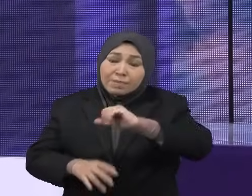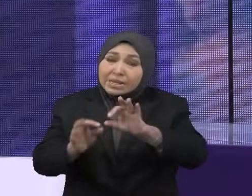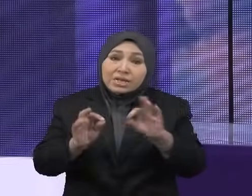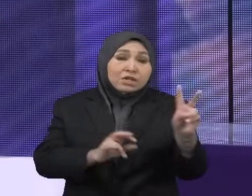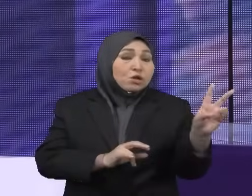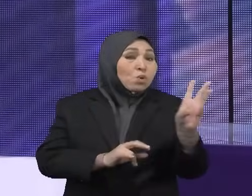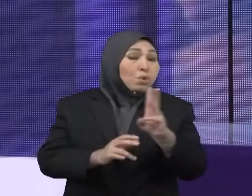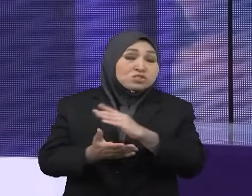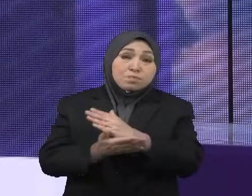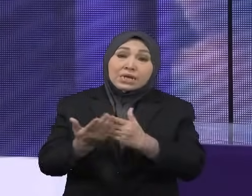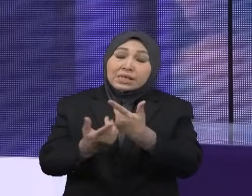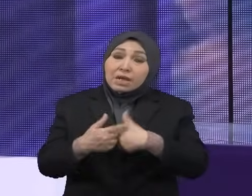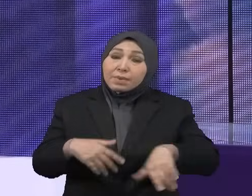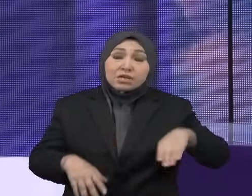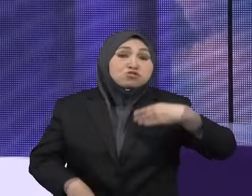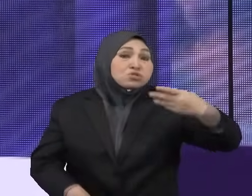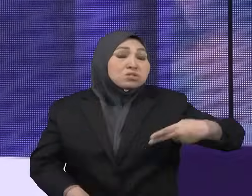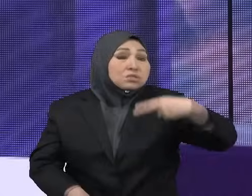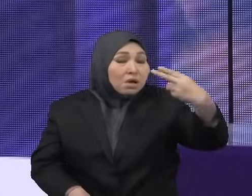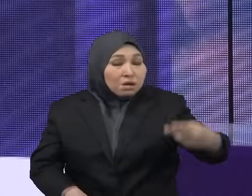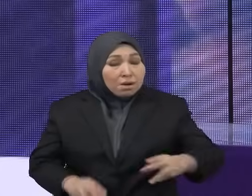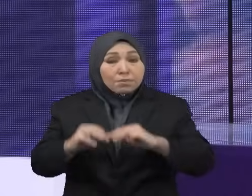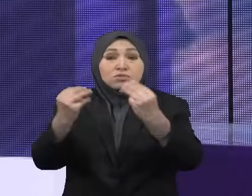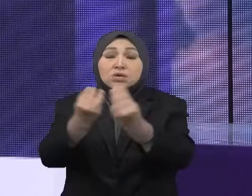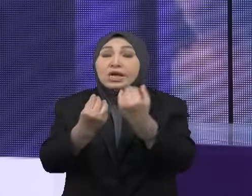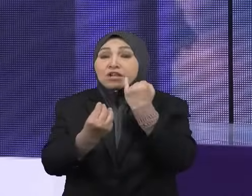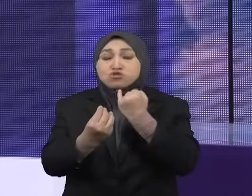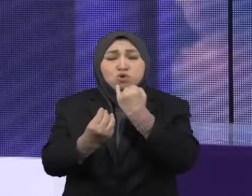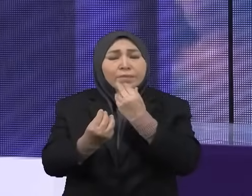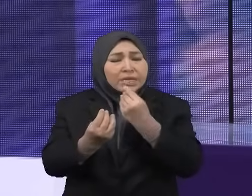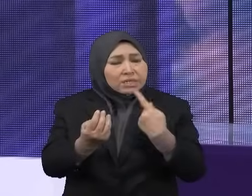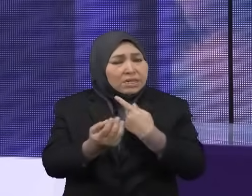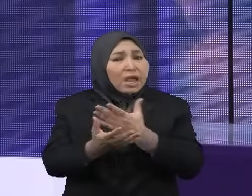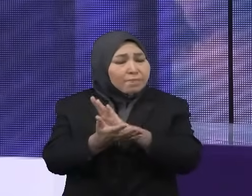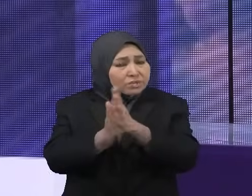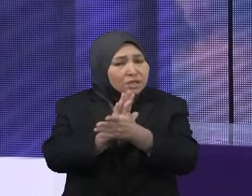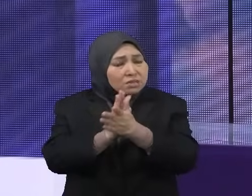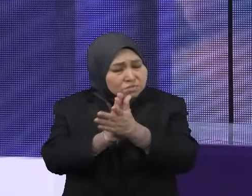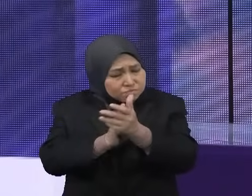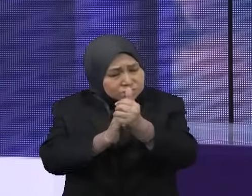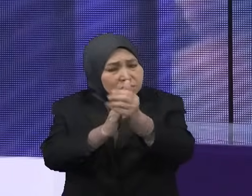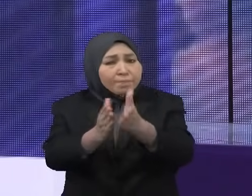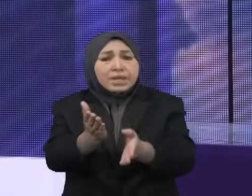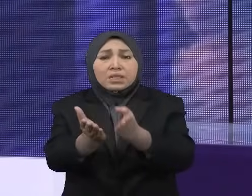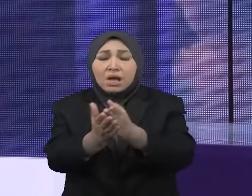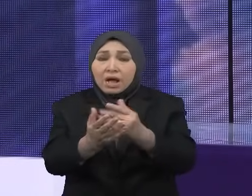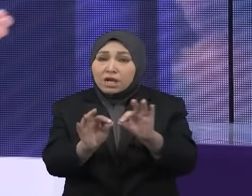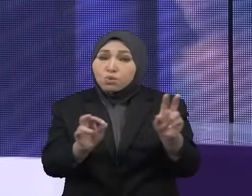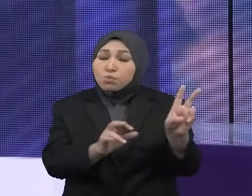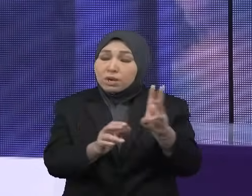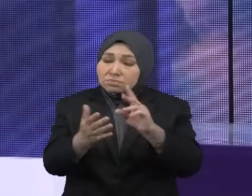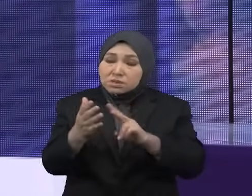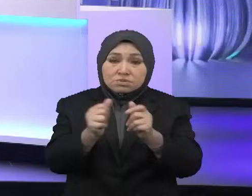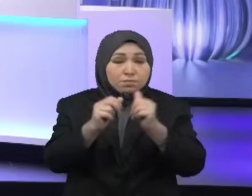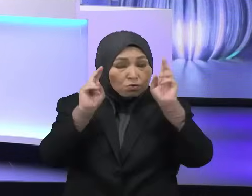ke-26, sebahagian daripada sejarah kaum Bani Israel yang ingin kita ambil sebagai panduan hidayah. Ayat 26, kita baca bersama Al-Fatih